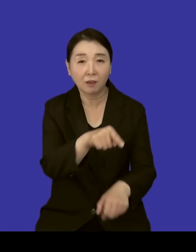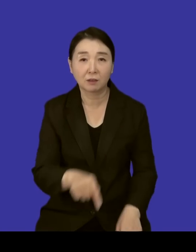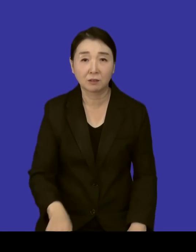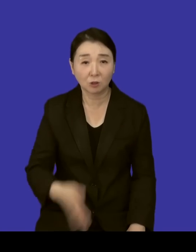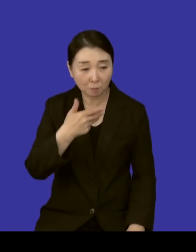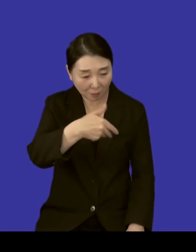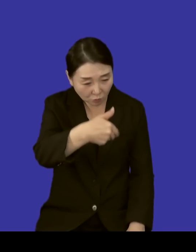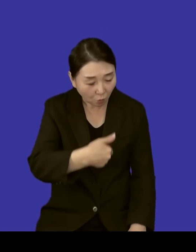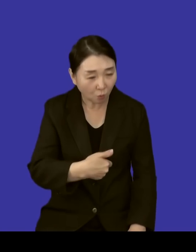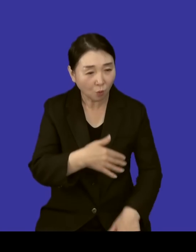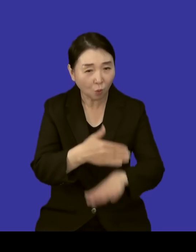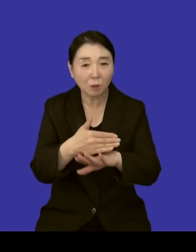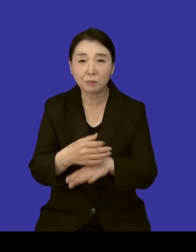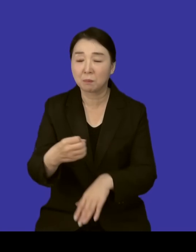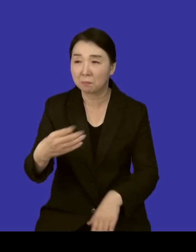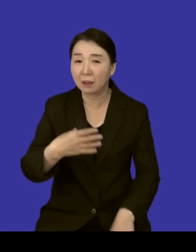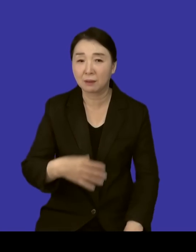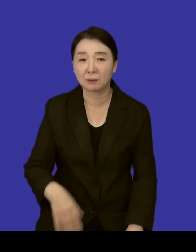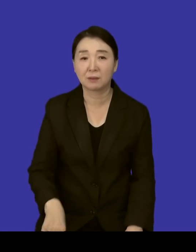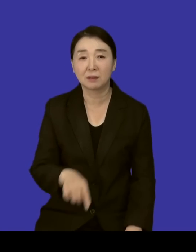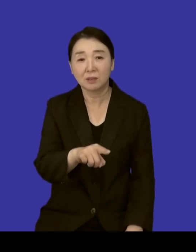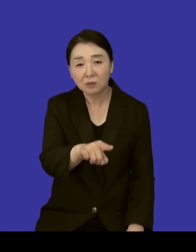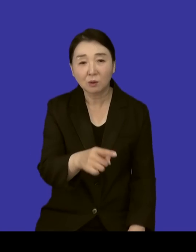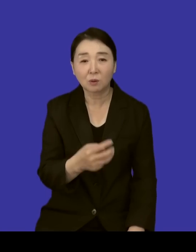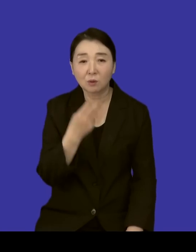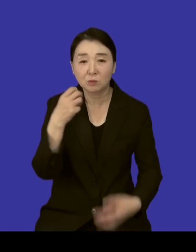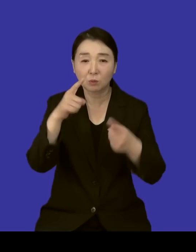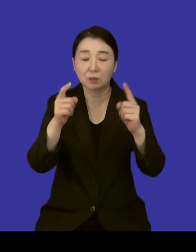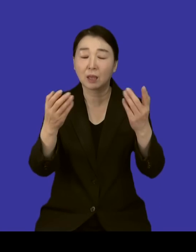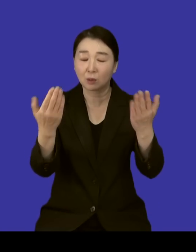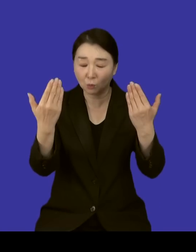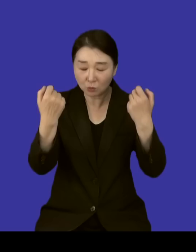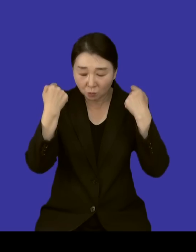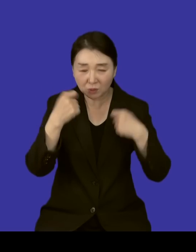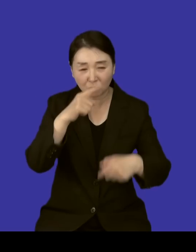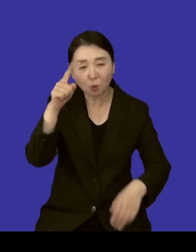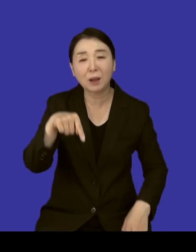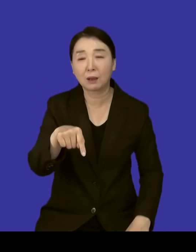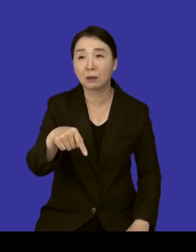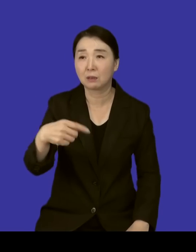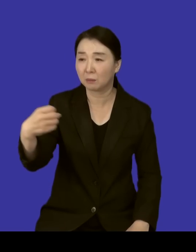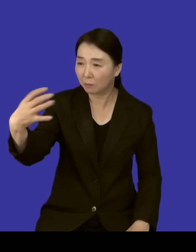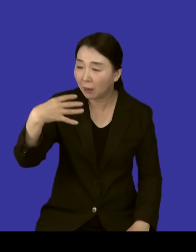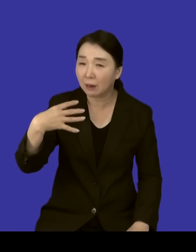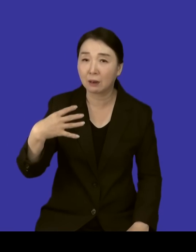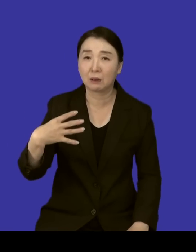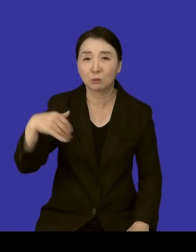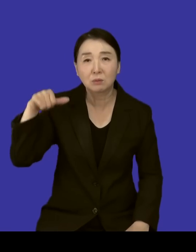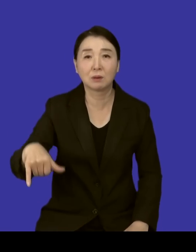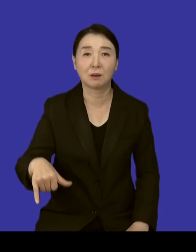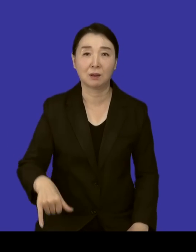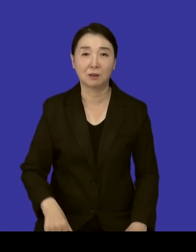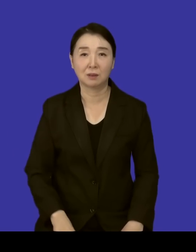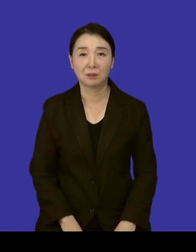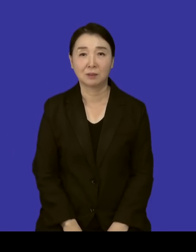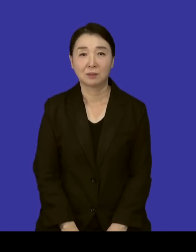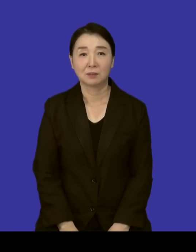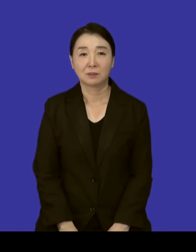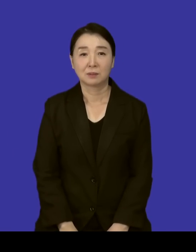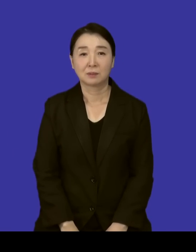먹여줘도 고맙지. 내일에 서울역 나와서 교만해서 그렇다고 정말로 팍 끊어버리시고.